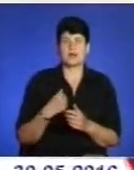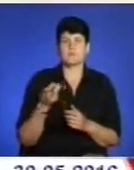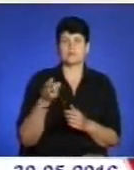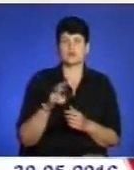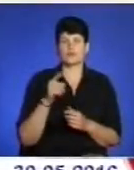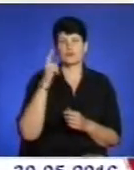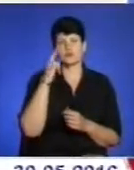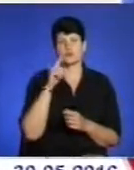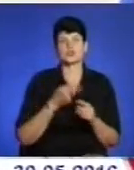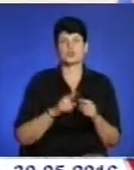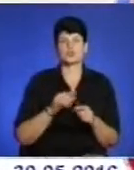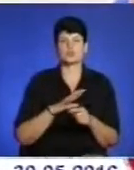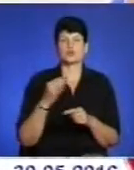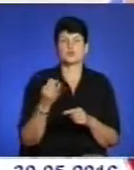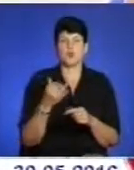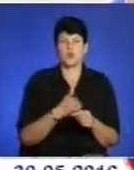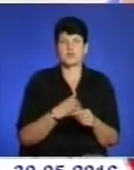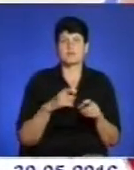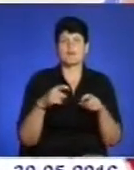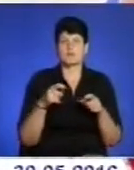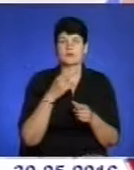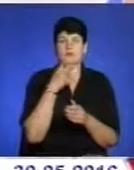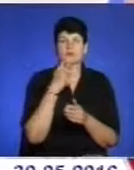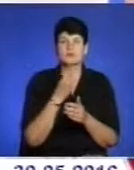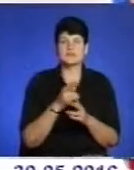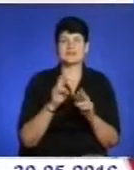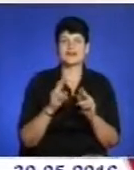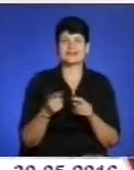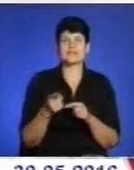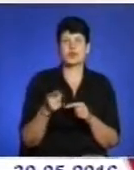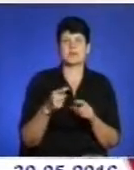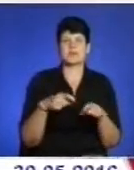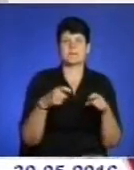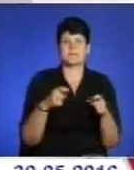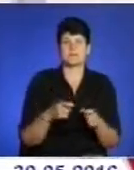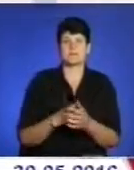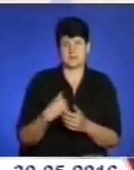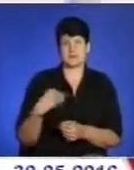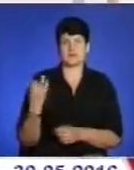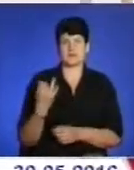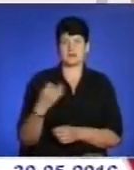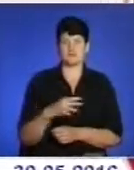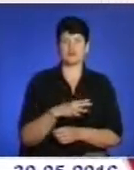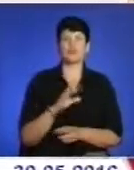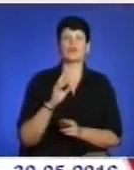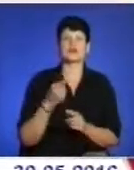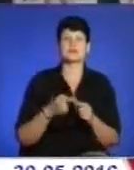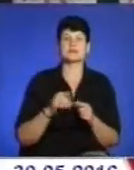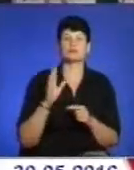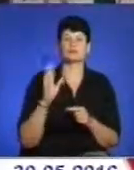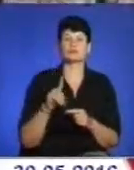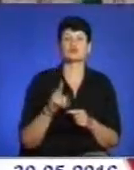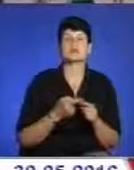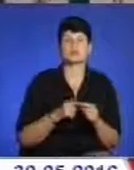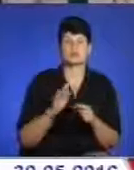я надіюся, що це стане для мене певним таким невеличким кроком і стартом для того, щоб я таки все, все-таки бігала. Бо дійсно відчуваю, що ти жива,